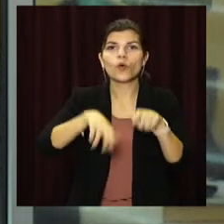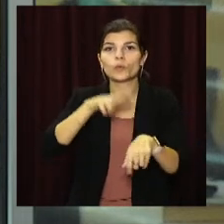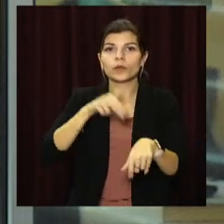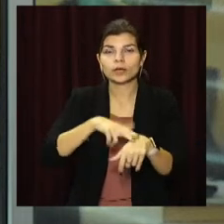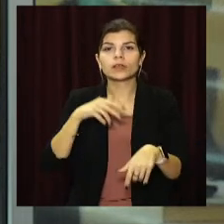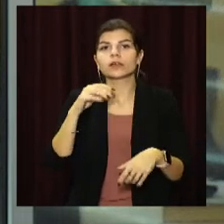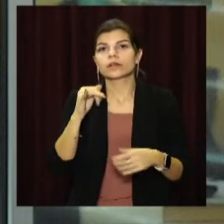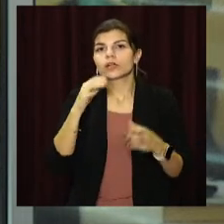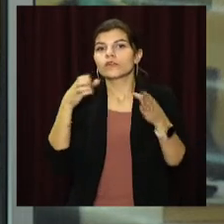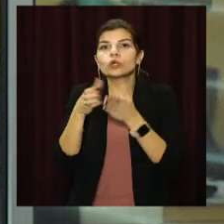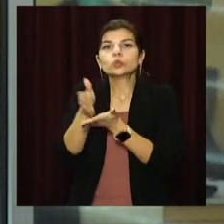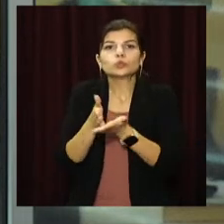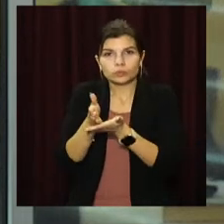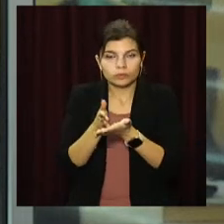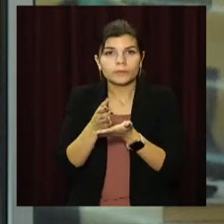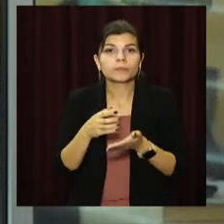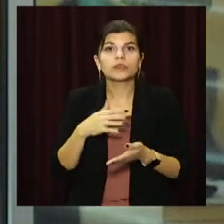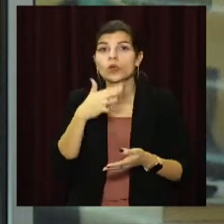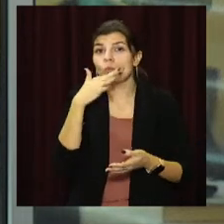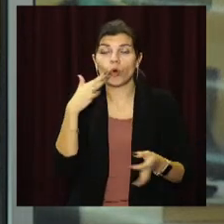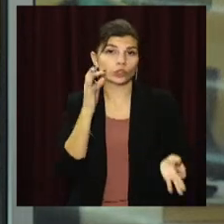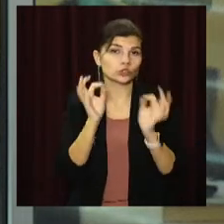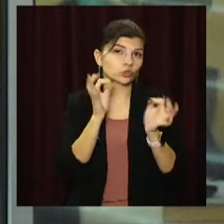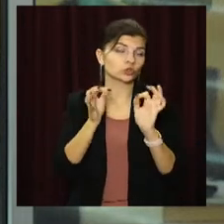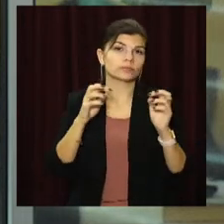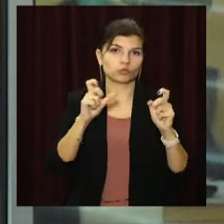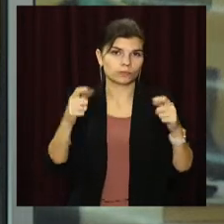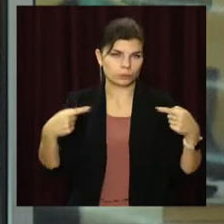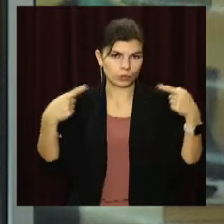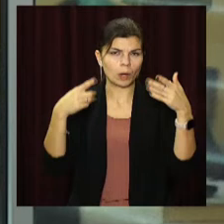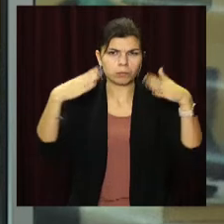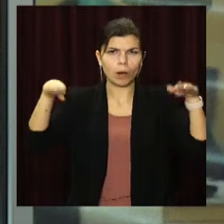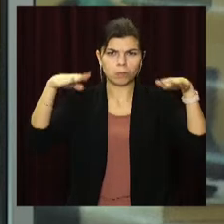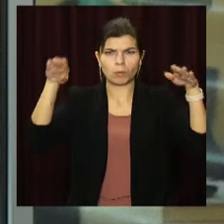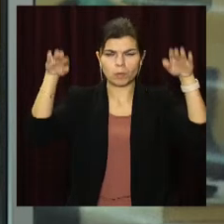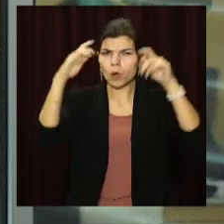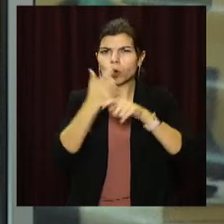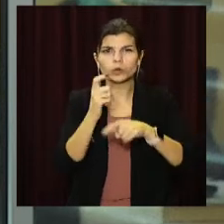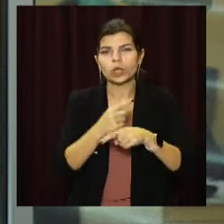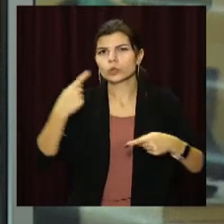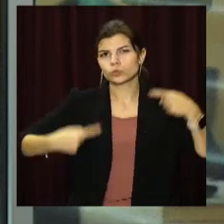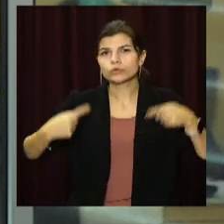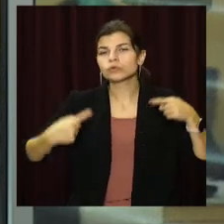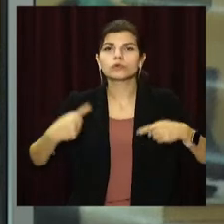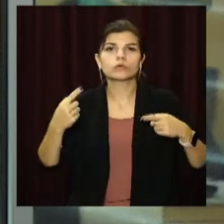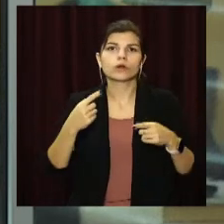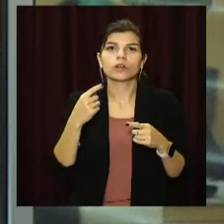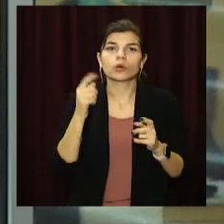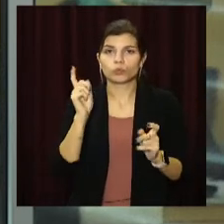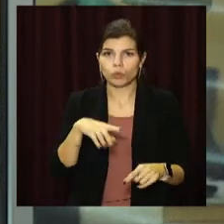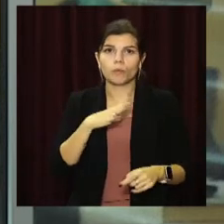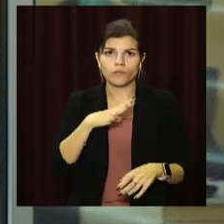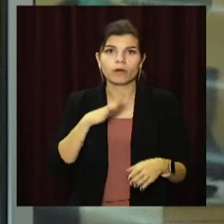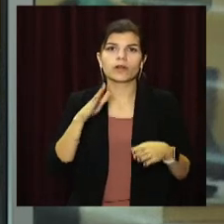та Держпродспоживслужба. І сотні діалогів, майже половина на підвищених тонах. Дискусії інколи навіть продовжуються